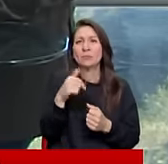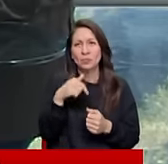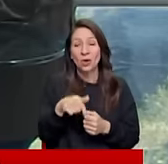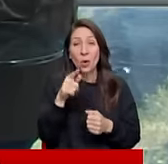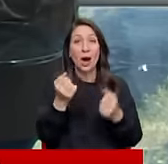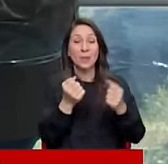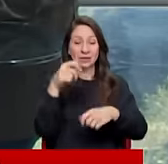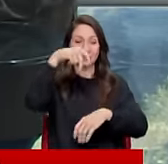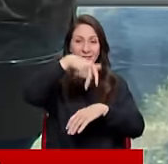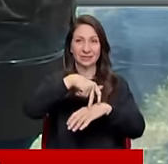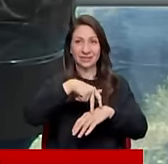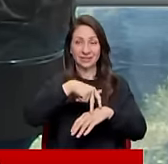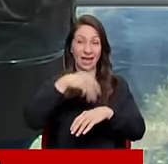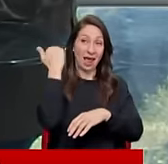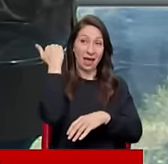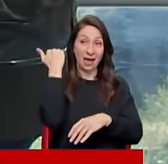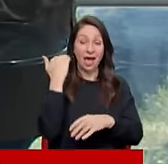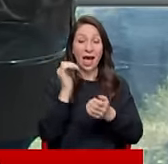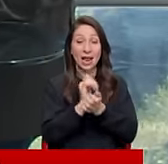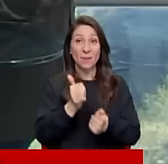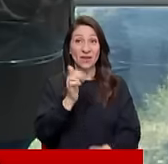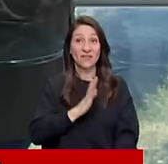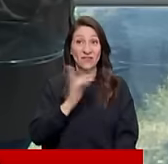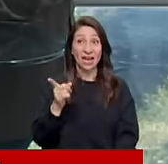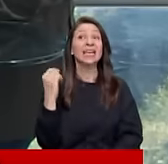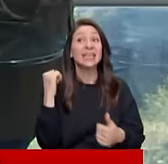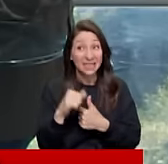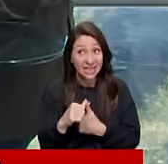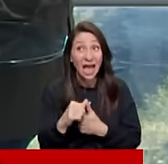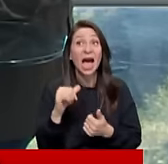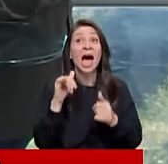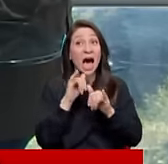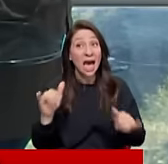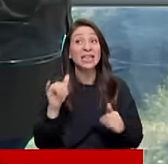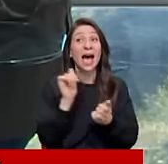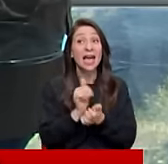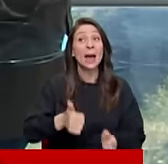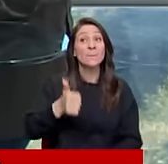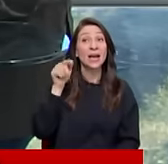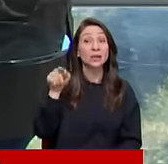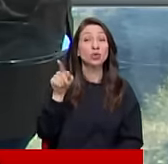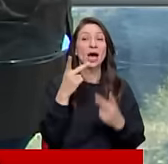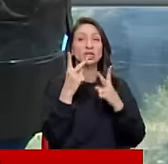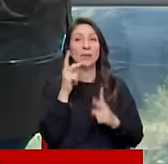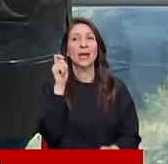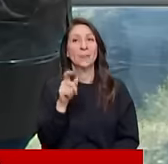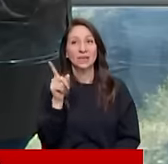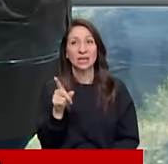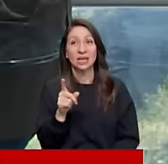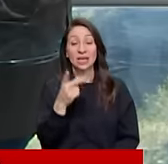O aracın üzerinde kasasında Aile Bakanı da var. Ve yine aynı Aile Bakanlığı şu açıklamayı